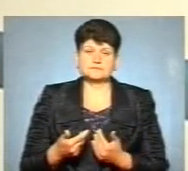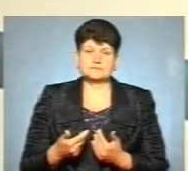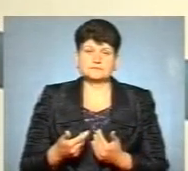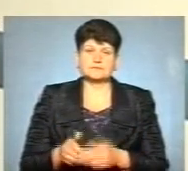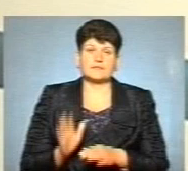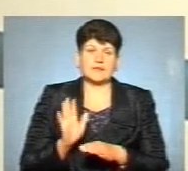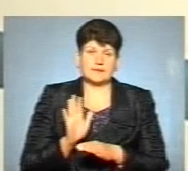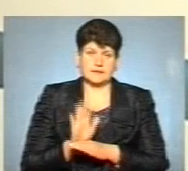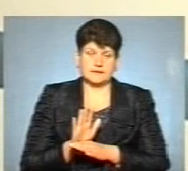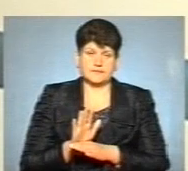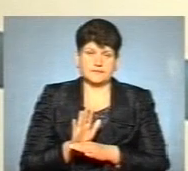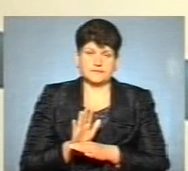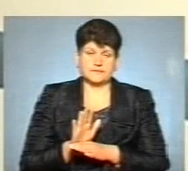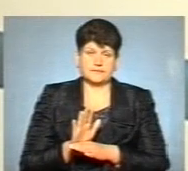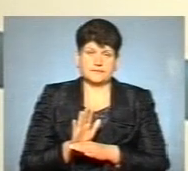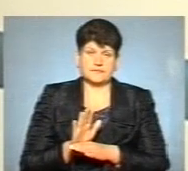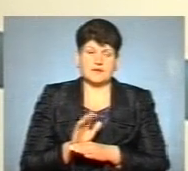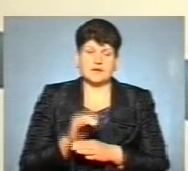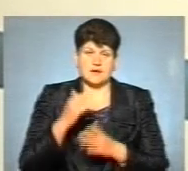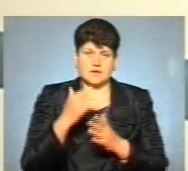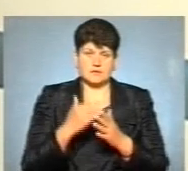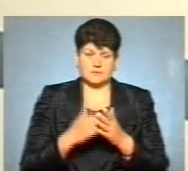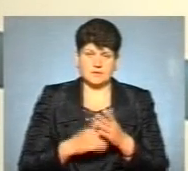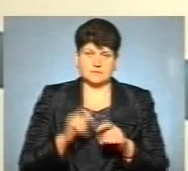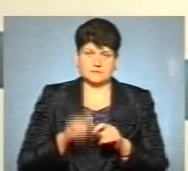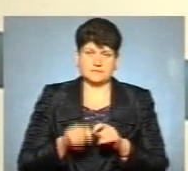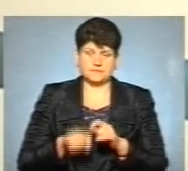наказ, вірніше, алгоритми тестування